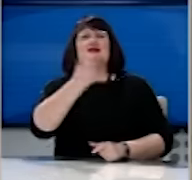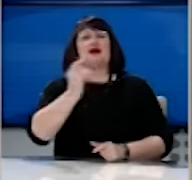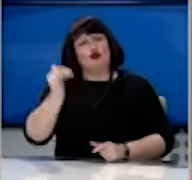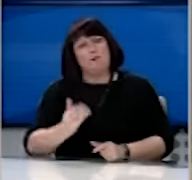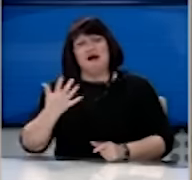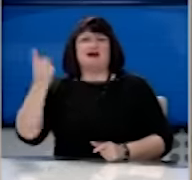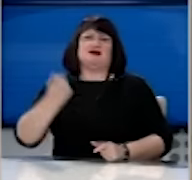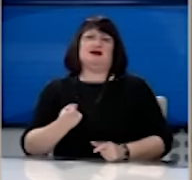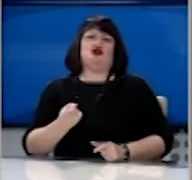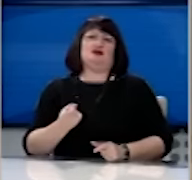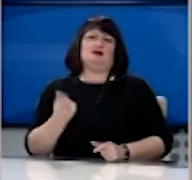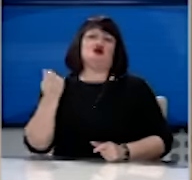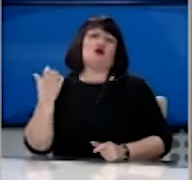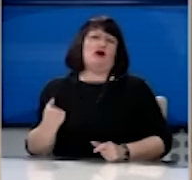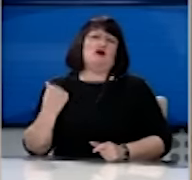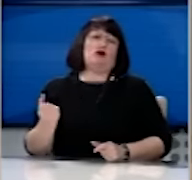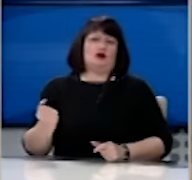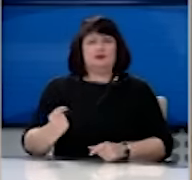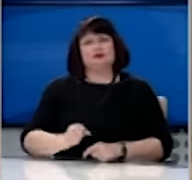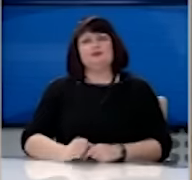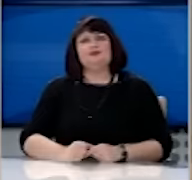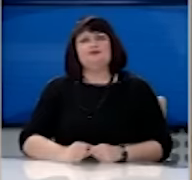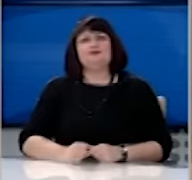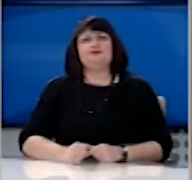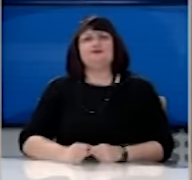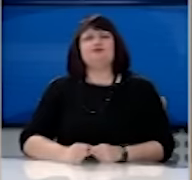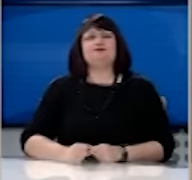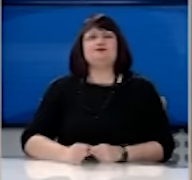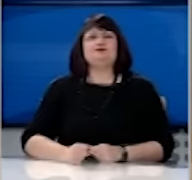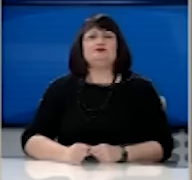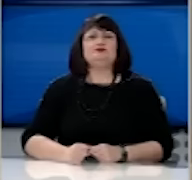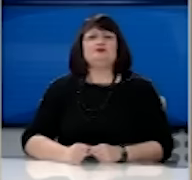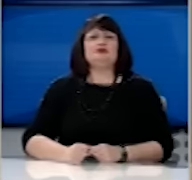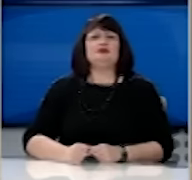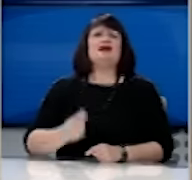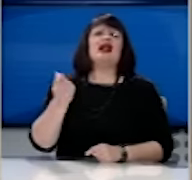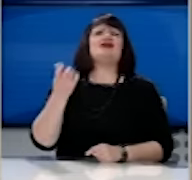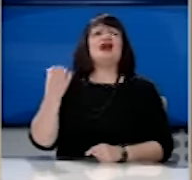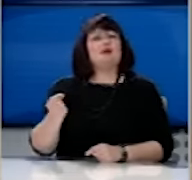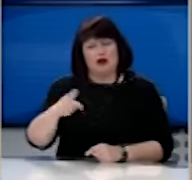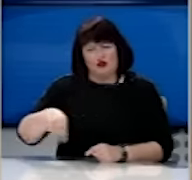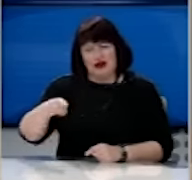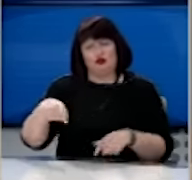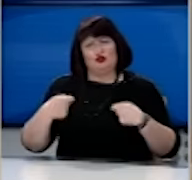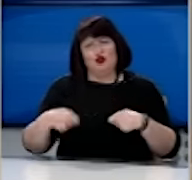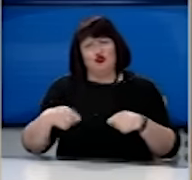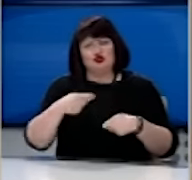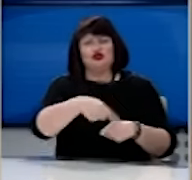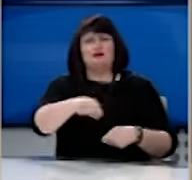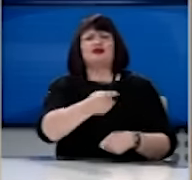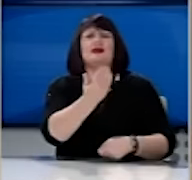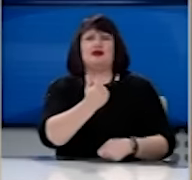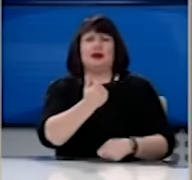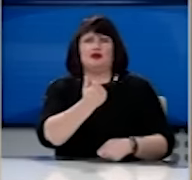στο 5%. Για αυτούς, όπως πάντα, λεφτόδεντρα υπάρχουν. Έτοιμες